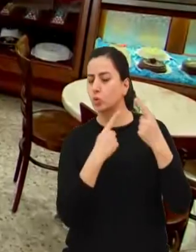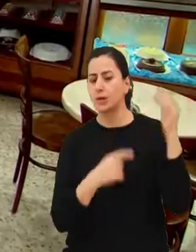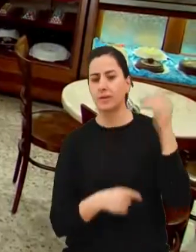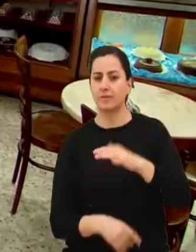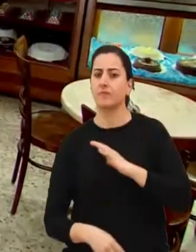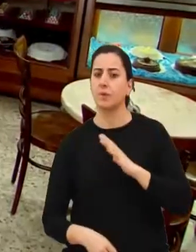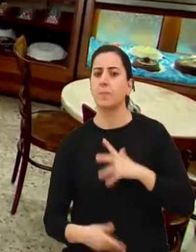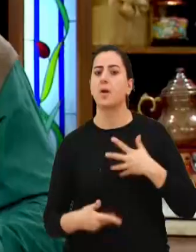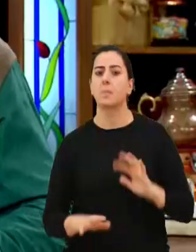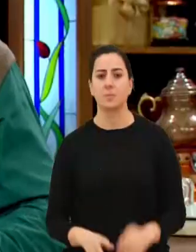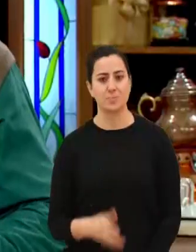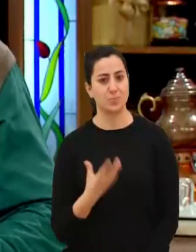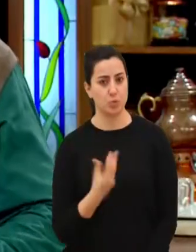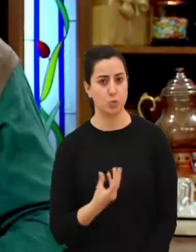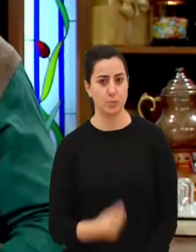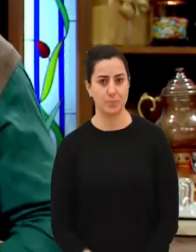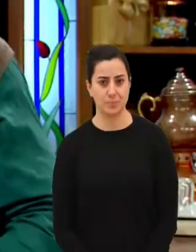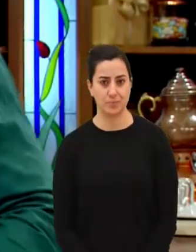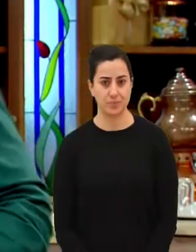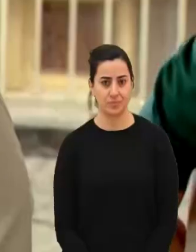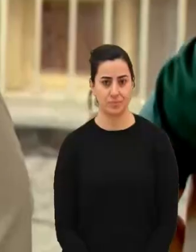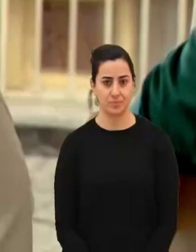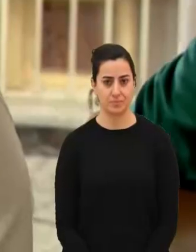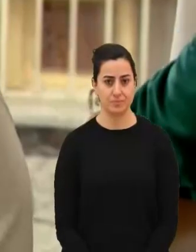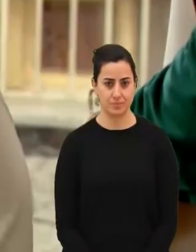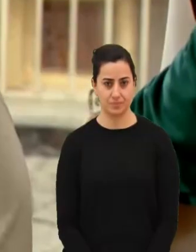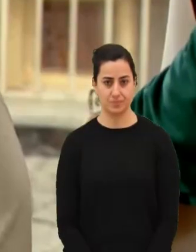gelirler, merak etme. Ha, iyi. Ne yapayım ben?